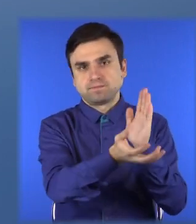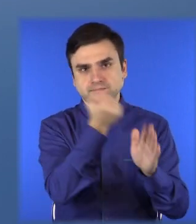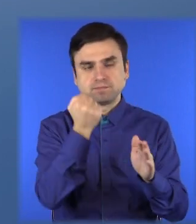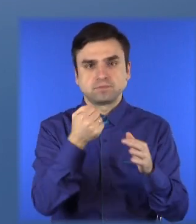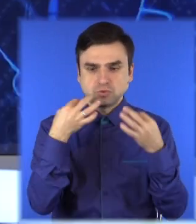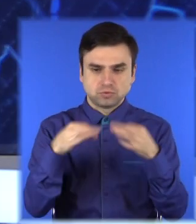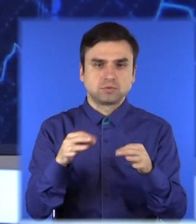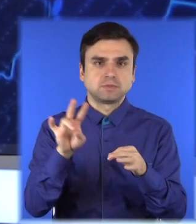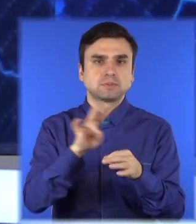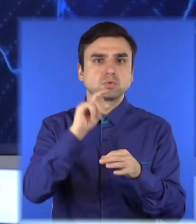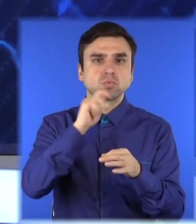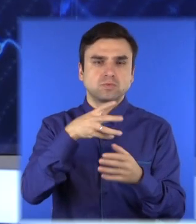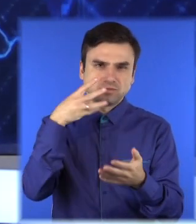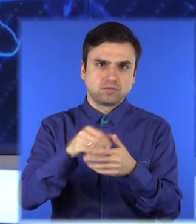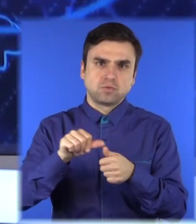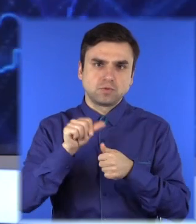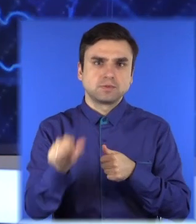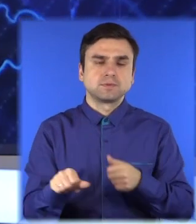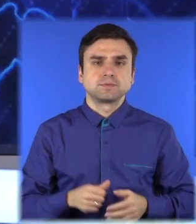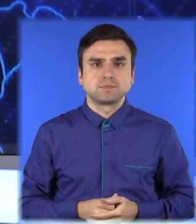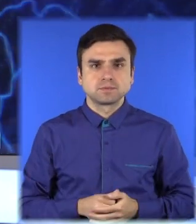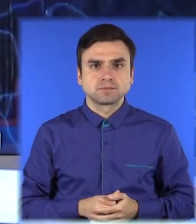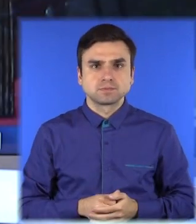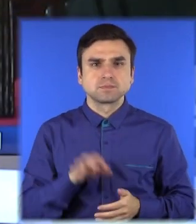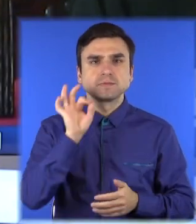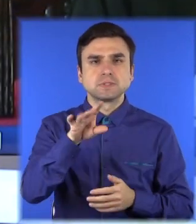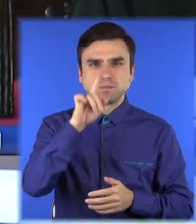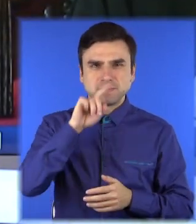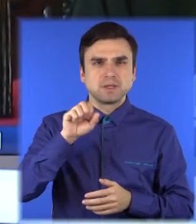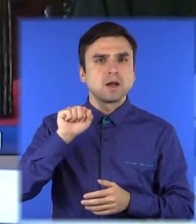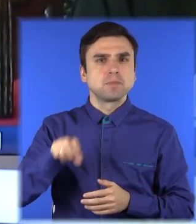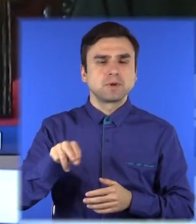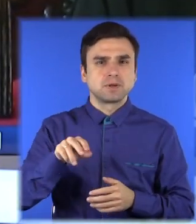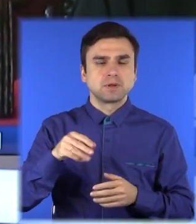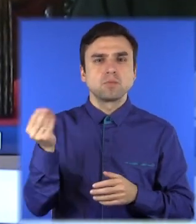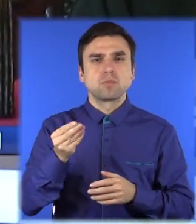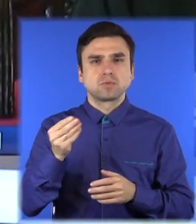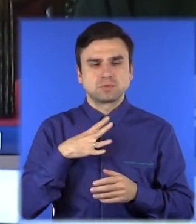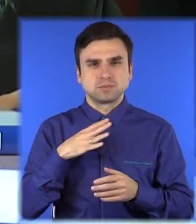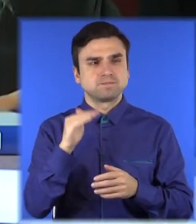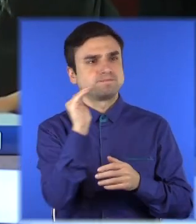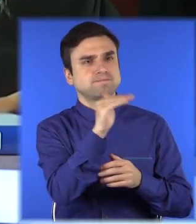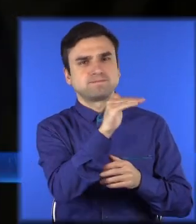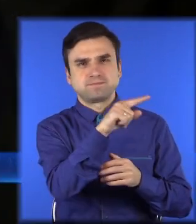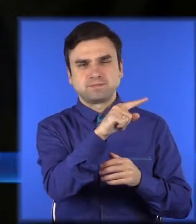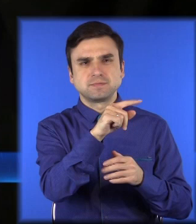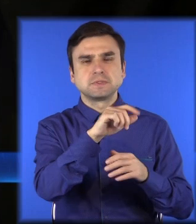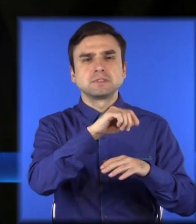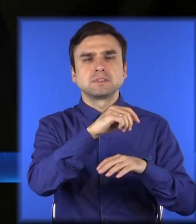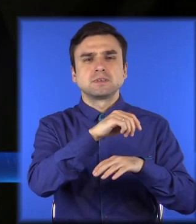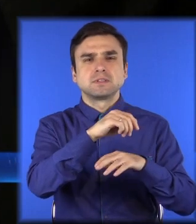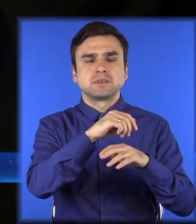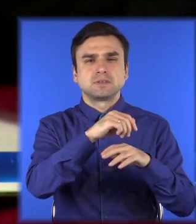Томос. Нагадаю, у квітні президент Порошенко на прохання ієрархів Православної церкви звернувся до